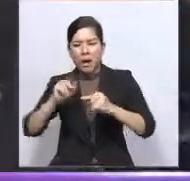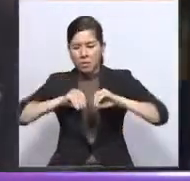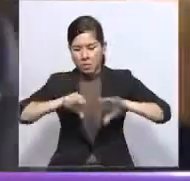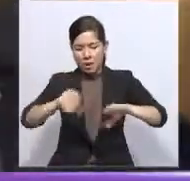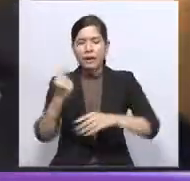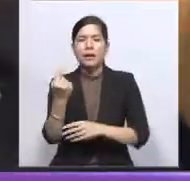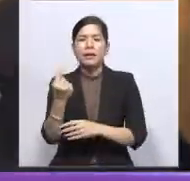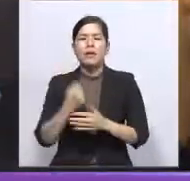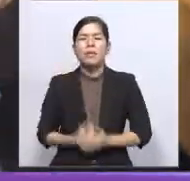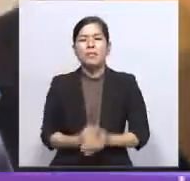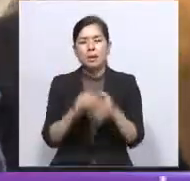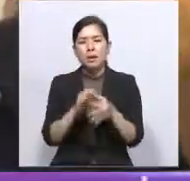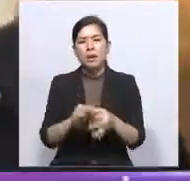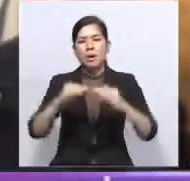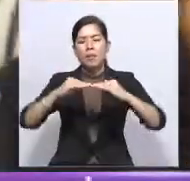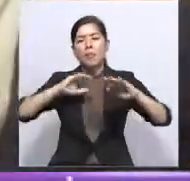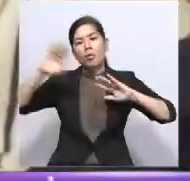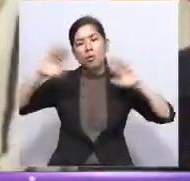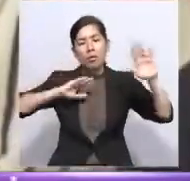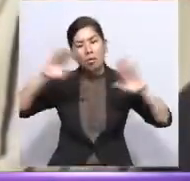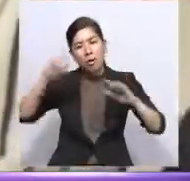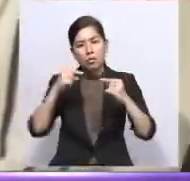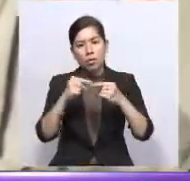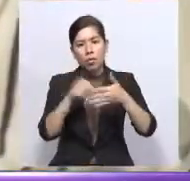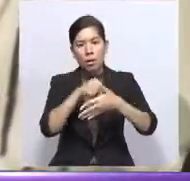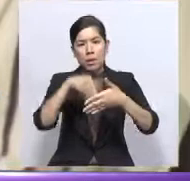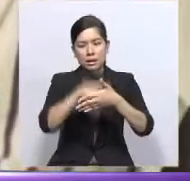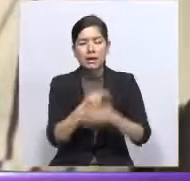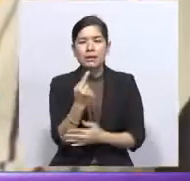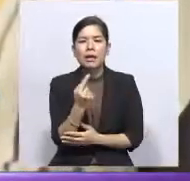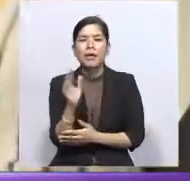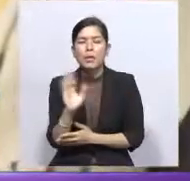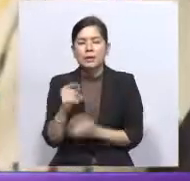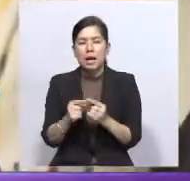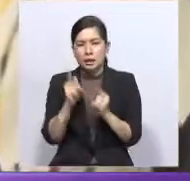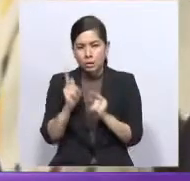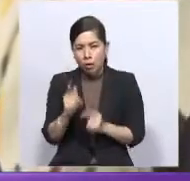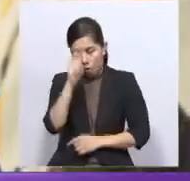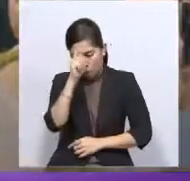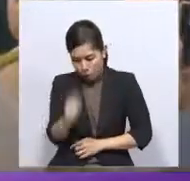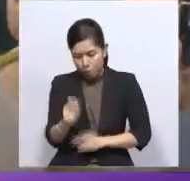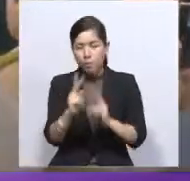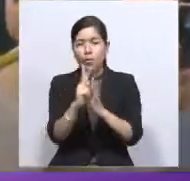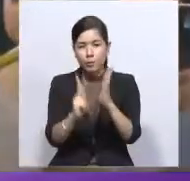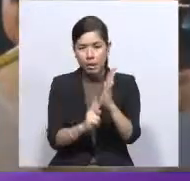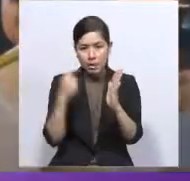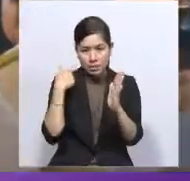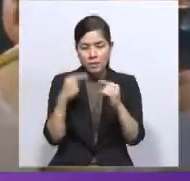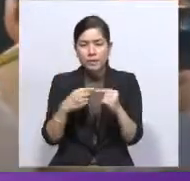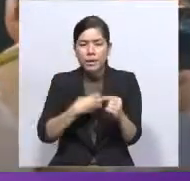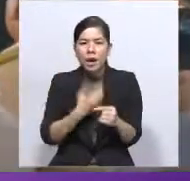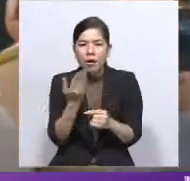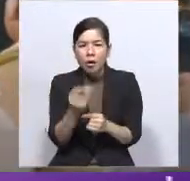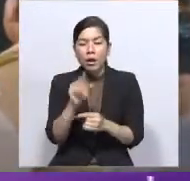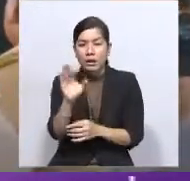ชาชนว่าเรื่องประชาธิปไตยไม่ใช่แค่เรื่องการเลือกตั้งทุกคนต้องเคารพกฎหมายโดยการเลือกตั้งที่จะมาถึงขอให้เลือกคน